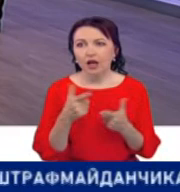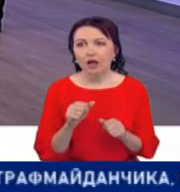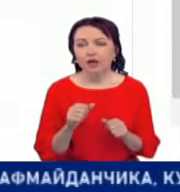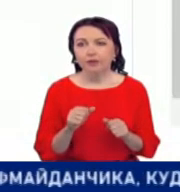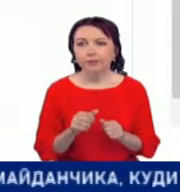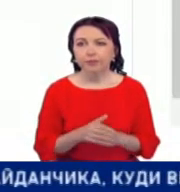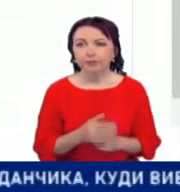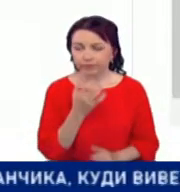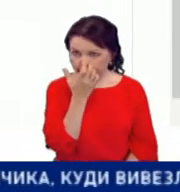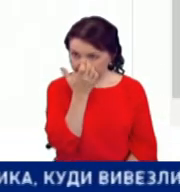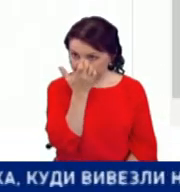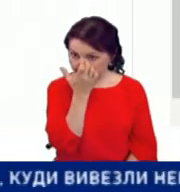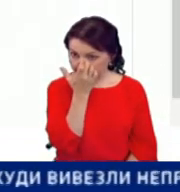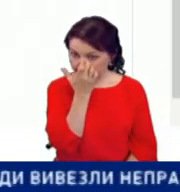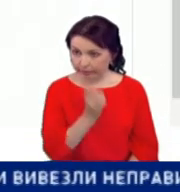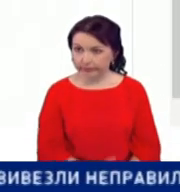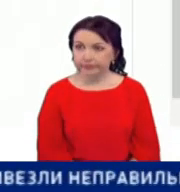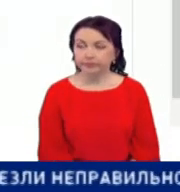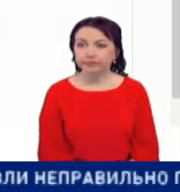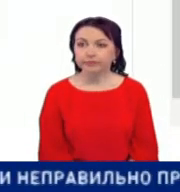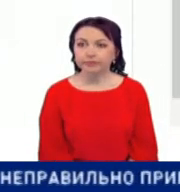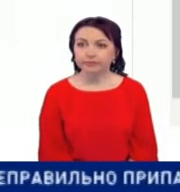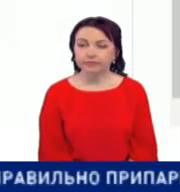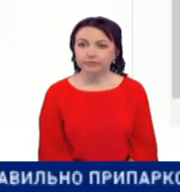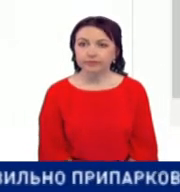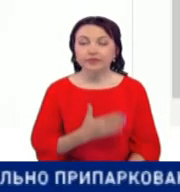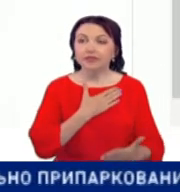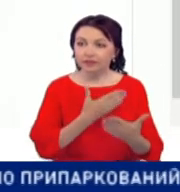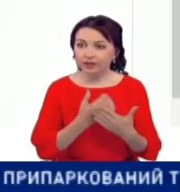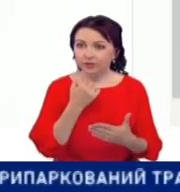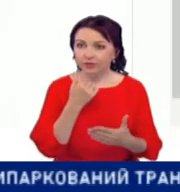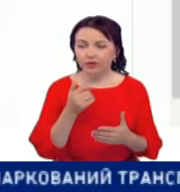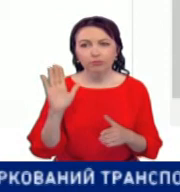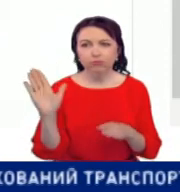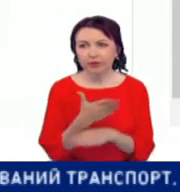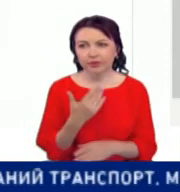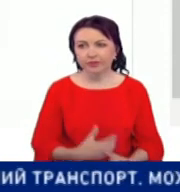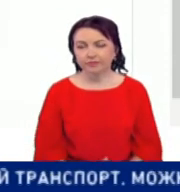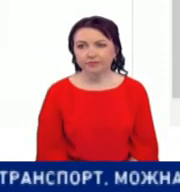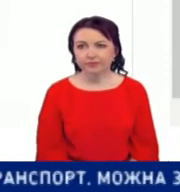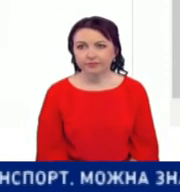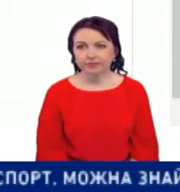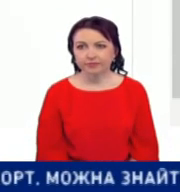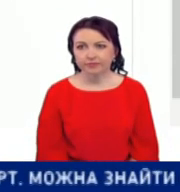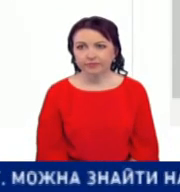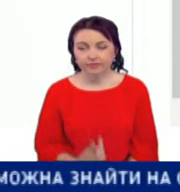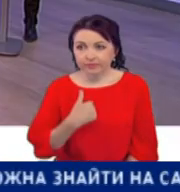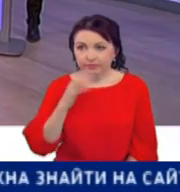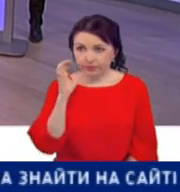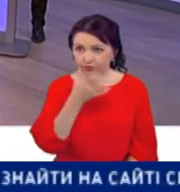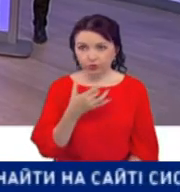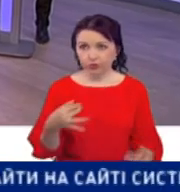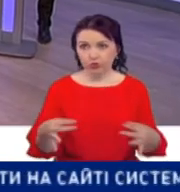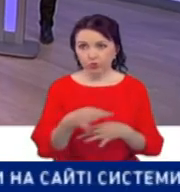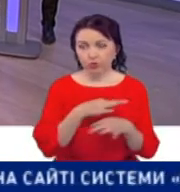мови. Я колег попрошу, дякую вам щиро за те, що приберіть оце. Приберіть. Тому що ми тут серйозні речі обговорюємо.